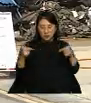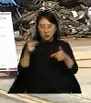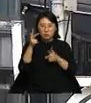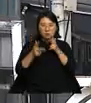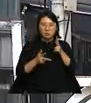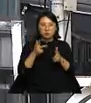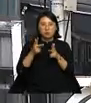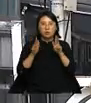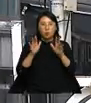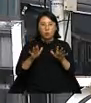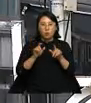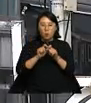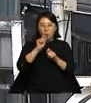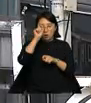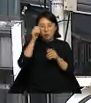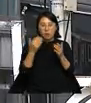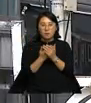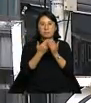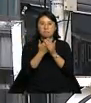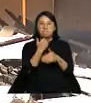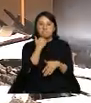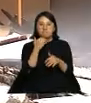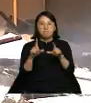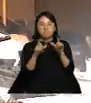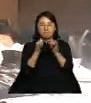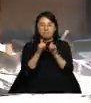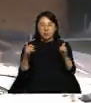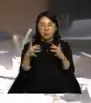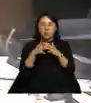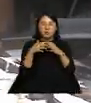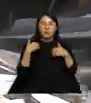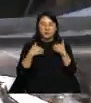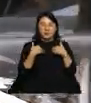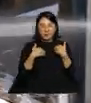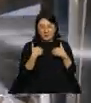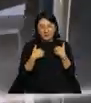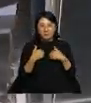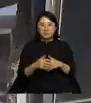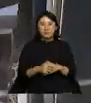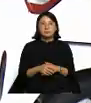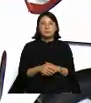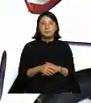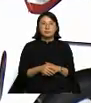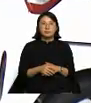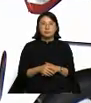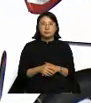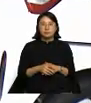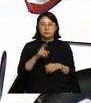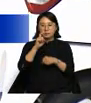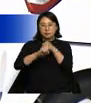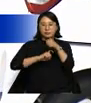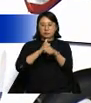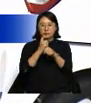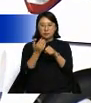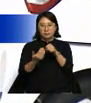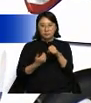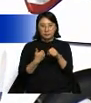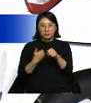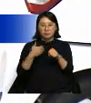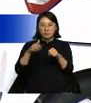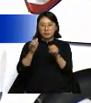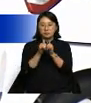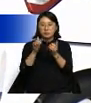사업입니다. 오랫동안 개발을 기다렸던 주민들은 공사가 반가울 수밖에 없습니다. 10년 전에 나갔던